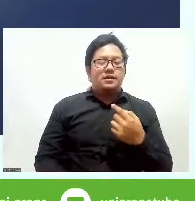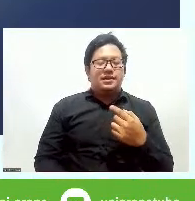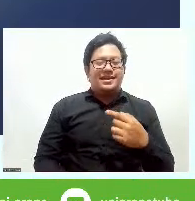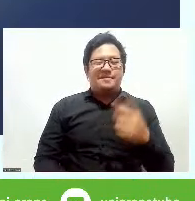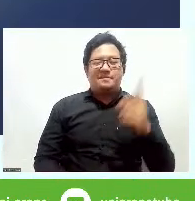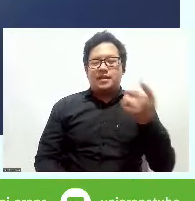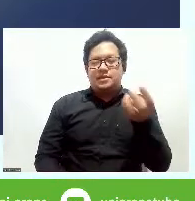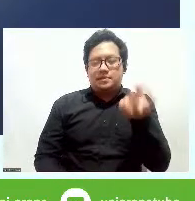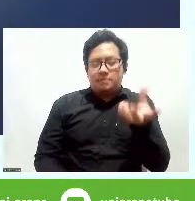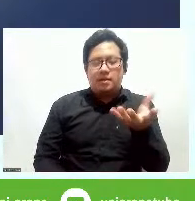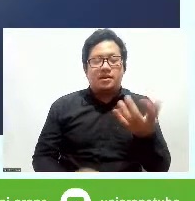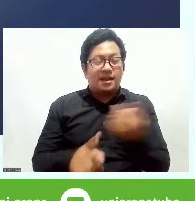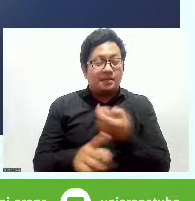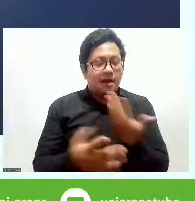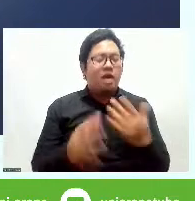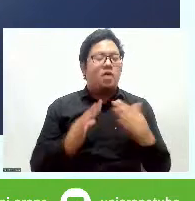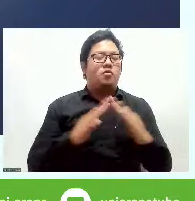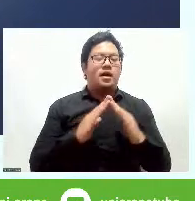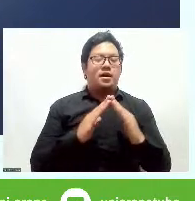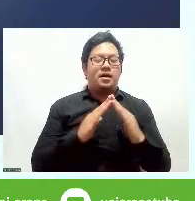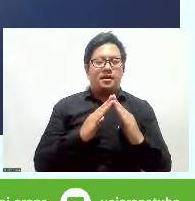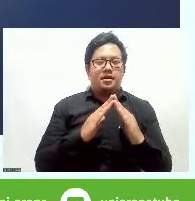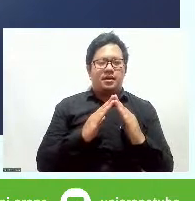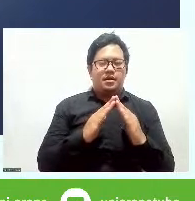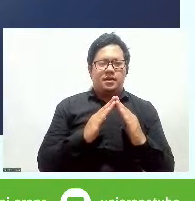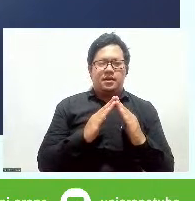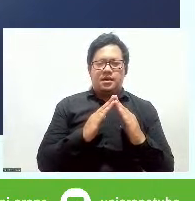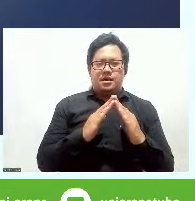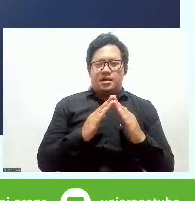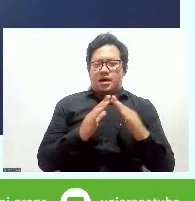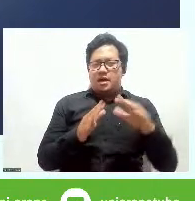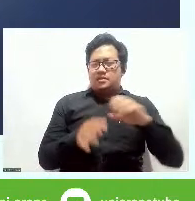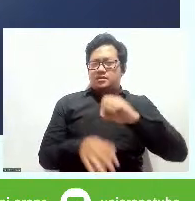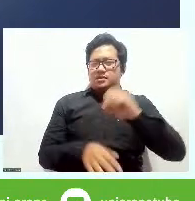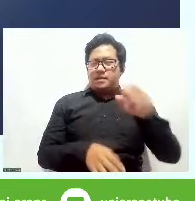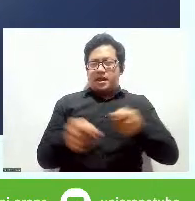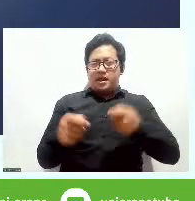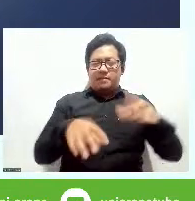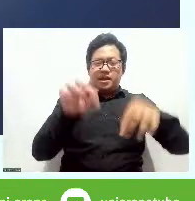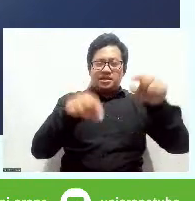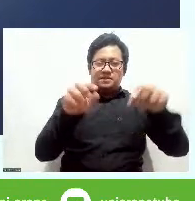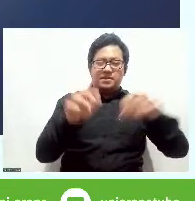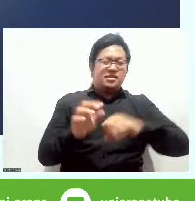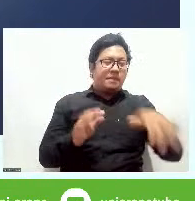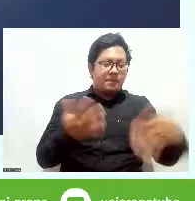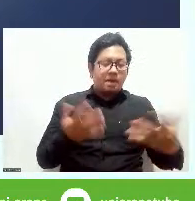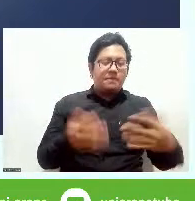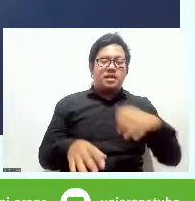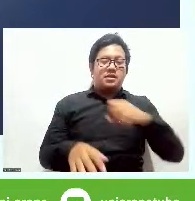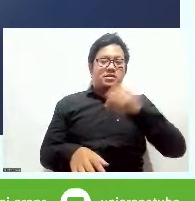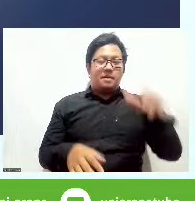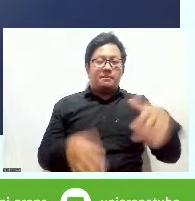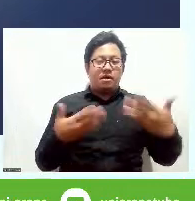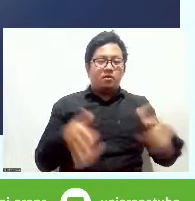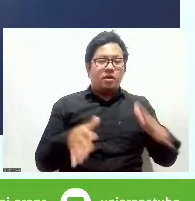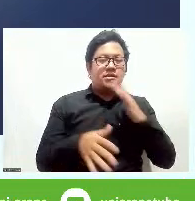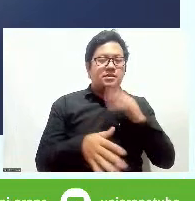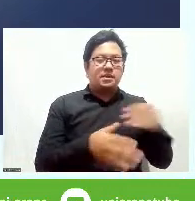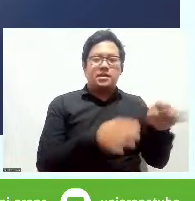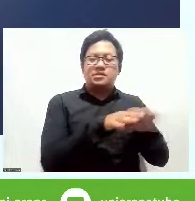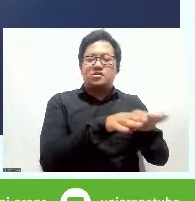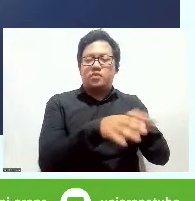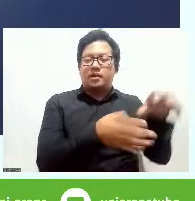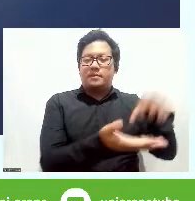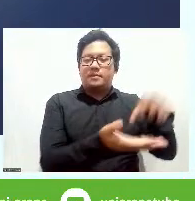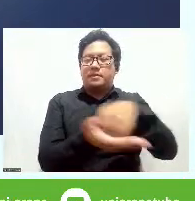rumah wes manajemen kalian gimana Apakah sudah tersortir atau tersier dengan baik semua